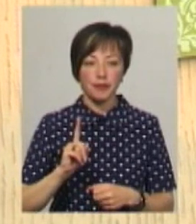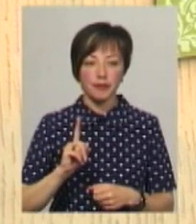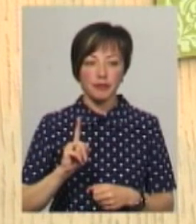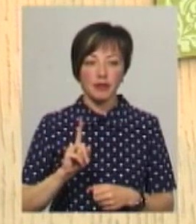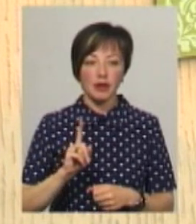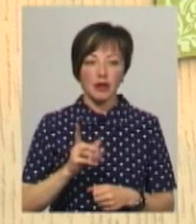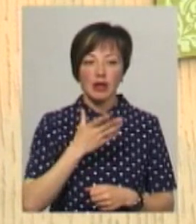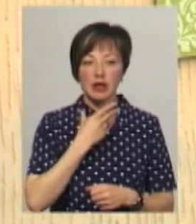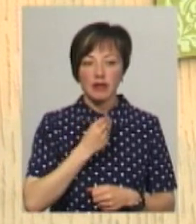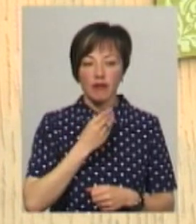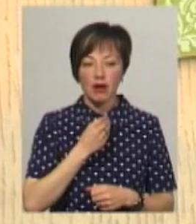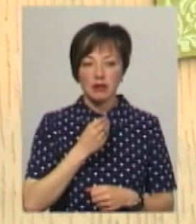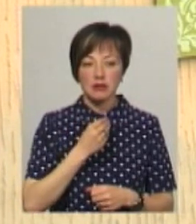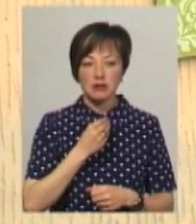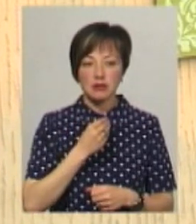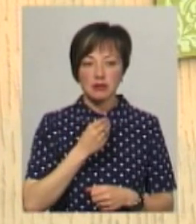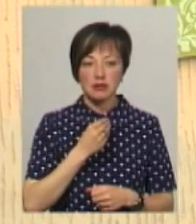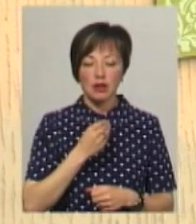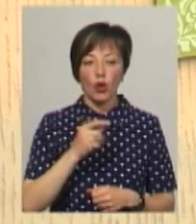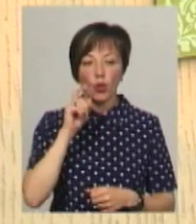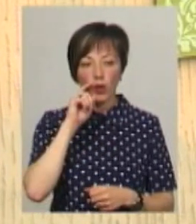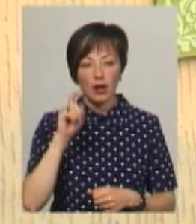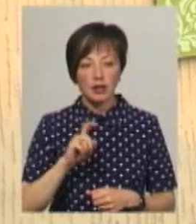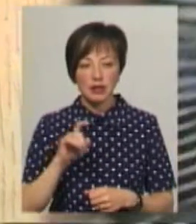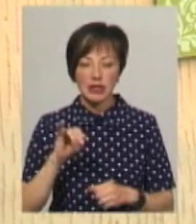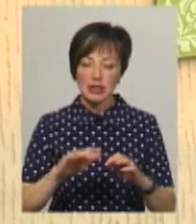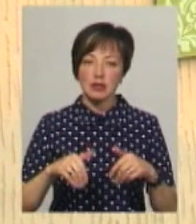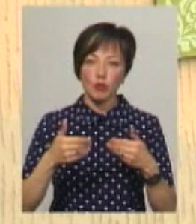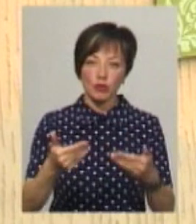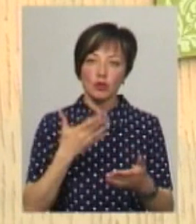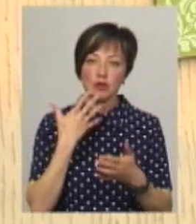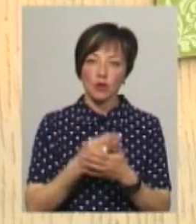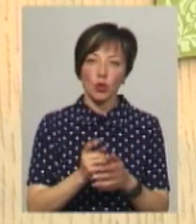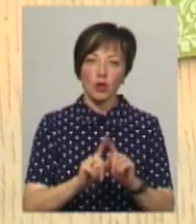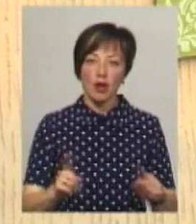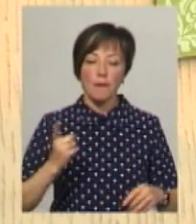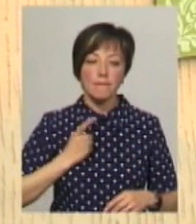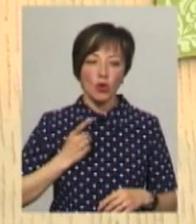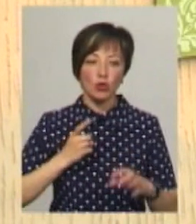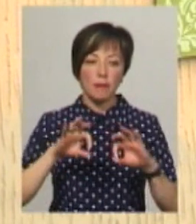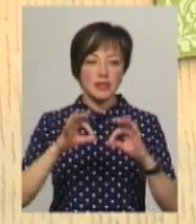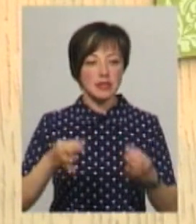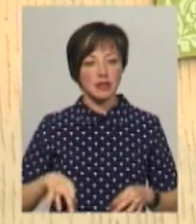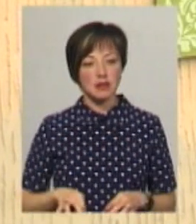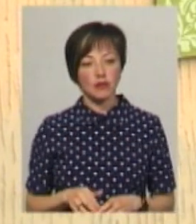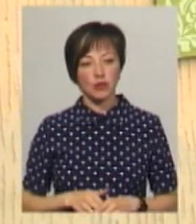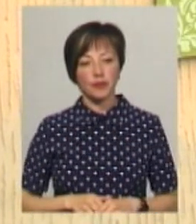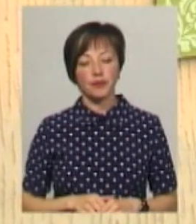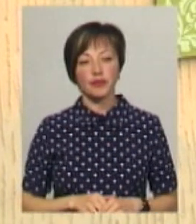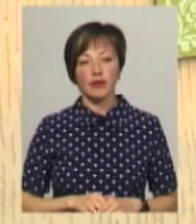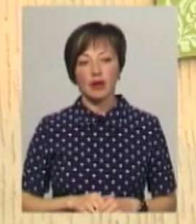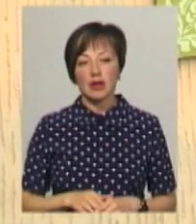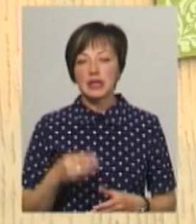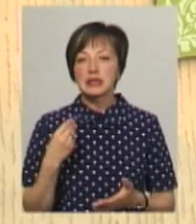Ізраїль, Литва, звичайно ж, Україна, і запропонують своє унікальне мономистецтво. Цінним